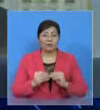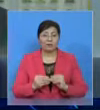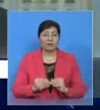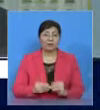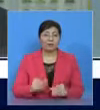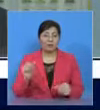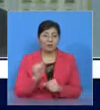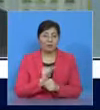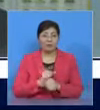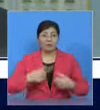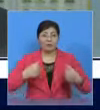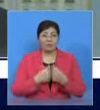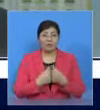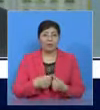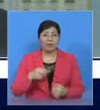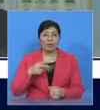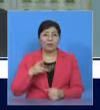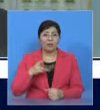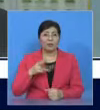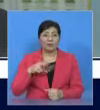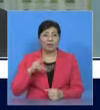дорожно-транспортного происшествия автомашина «Део Нексия»